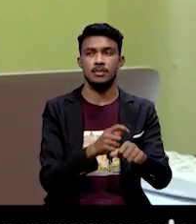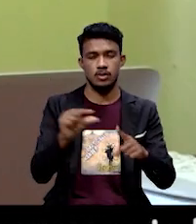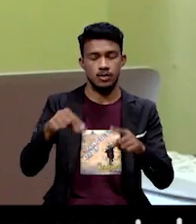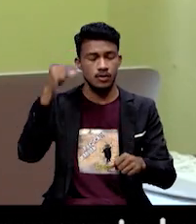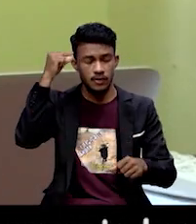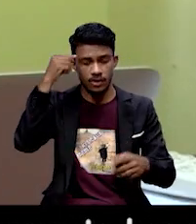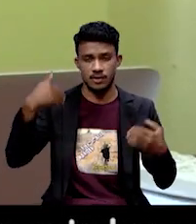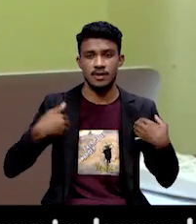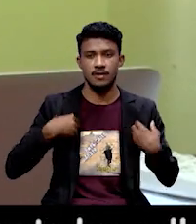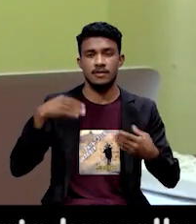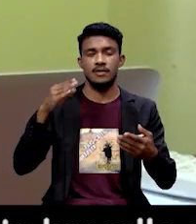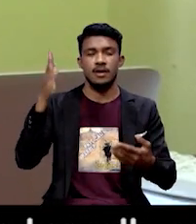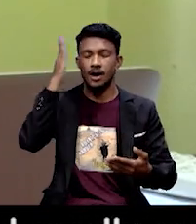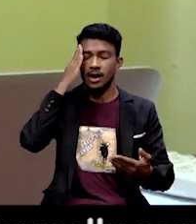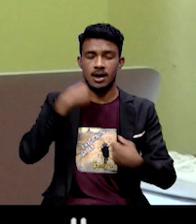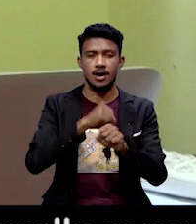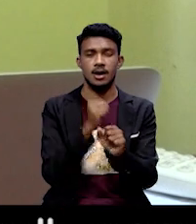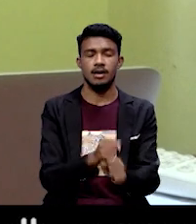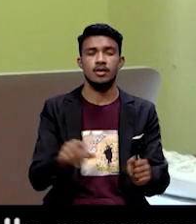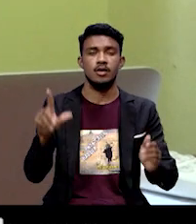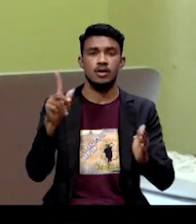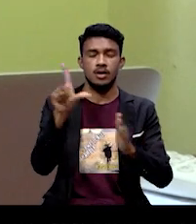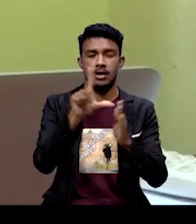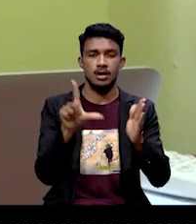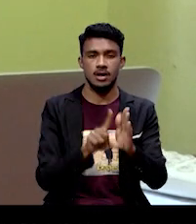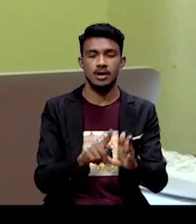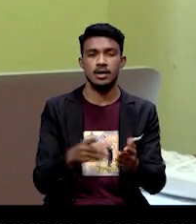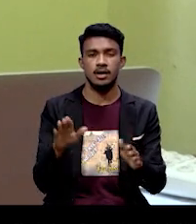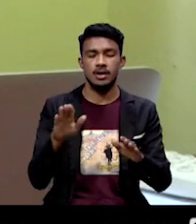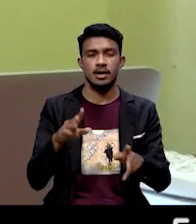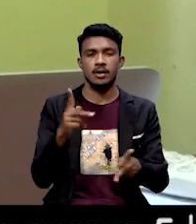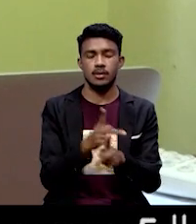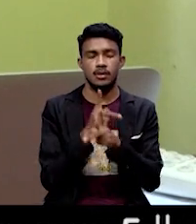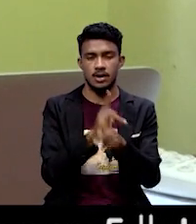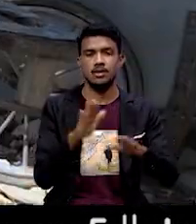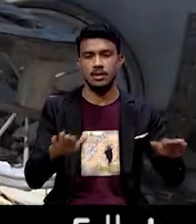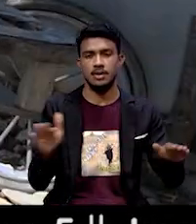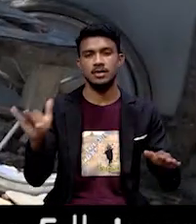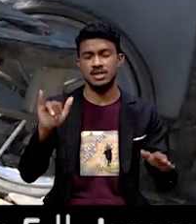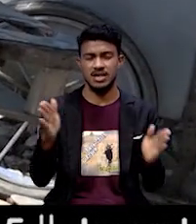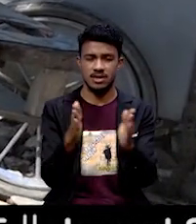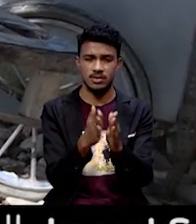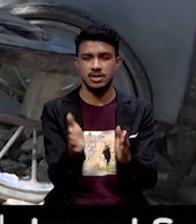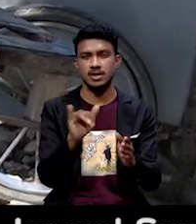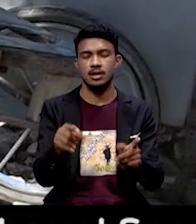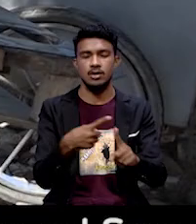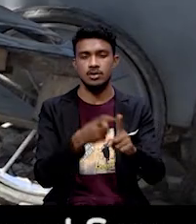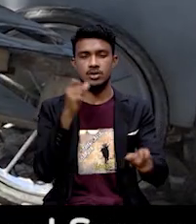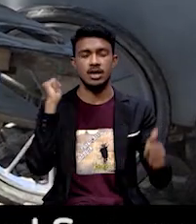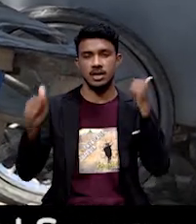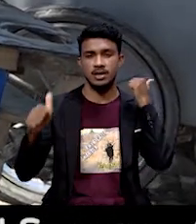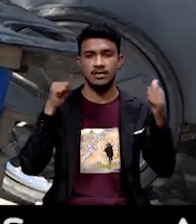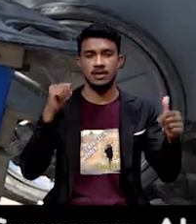plano hodi cria lei atu protese ki koansira maybe atu protese ki koansira husi atividade